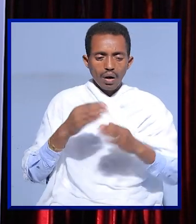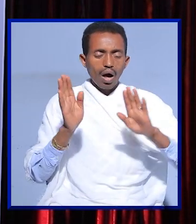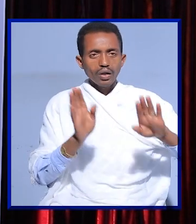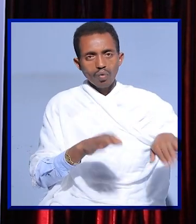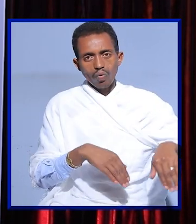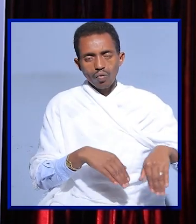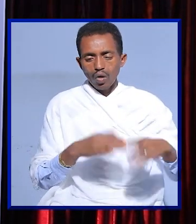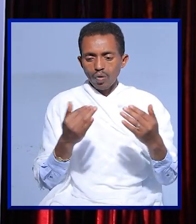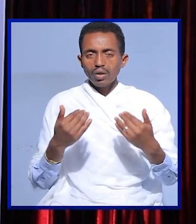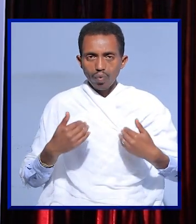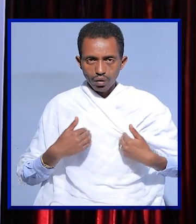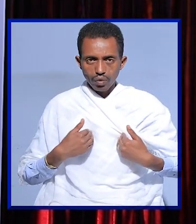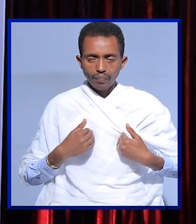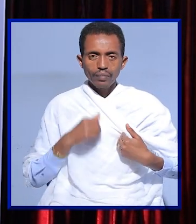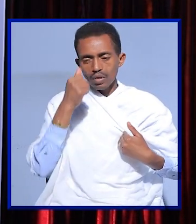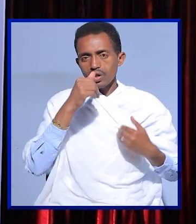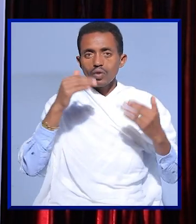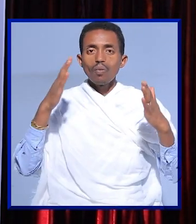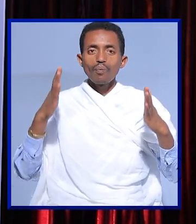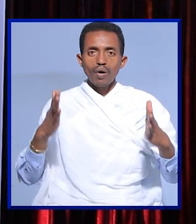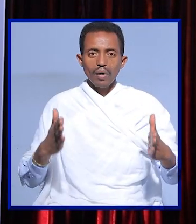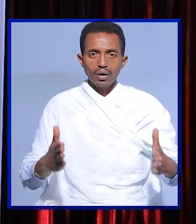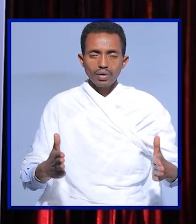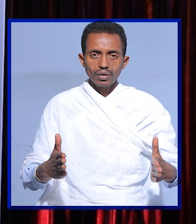አጥተው ያሉትን ኢትዮጵያውያን